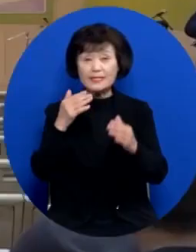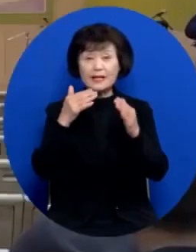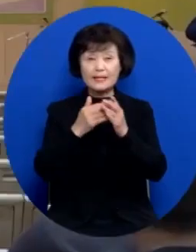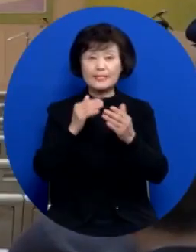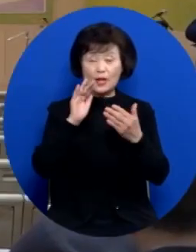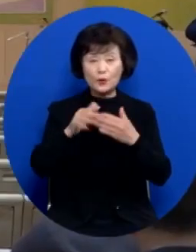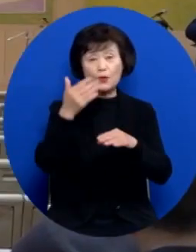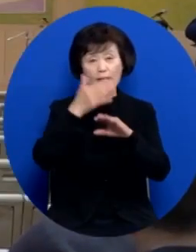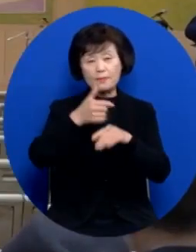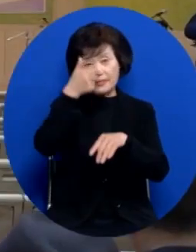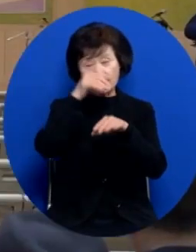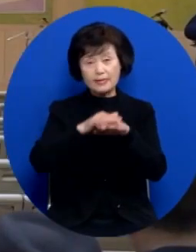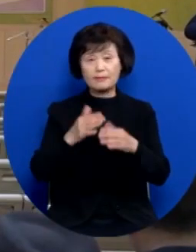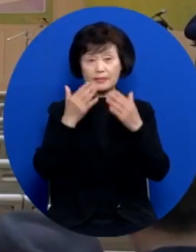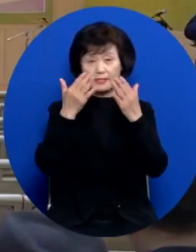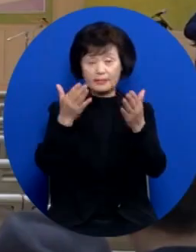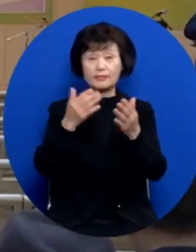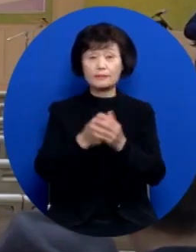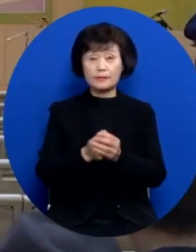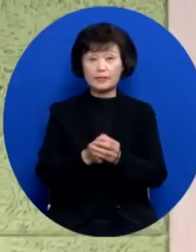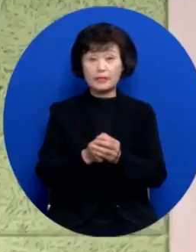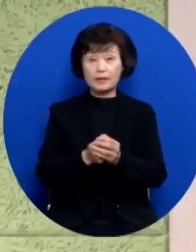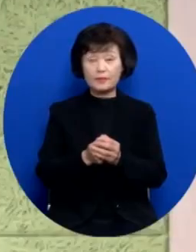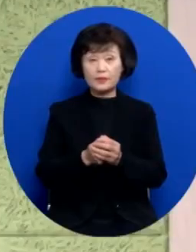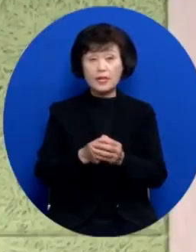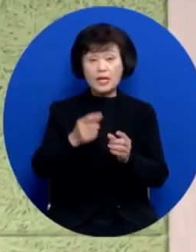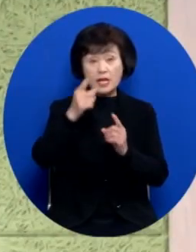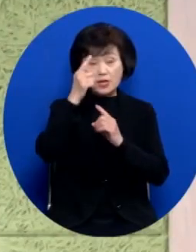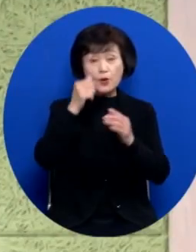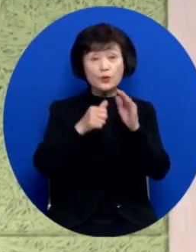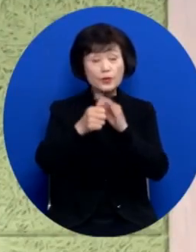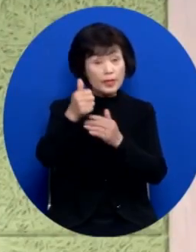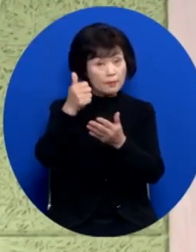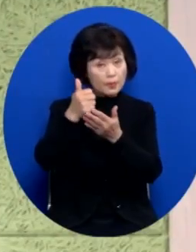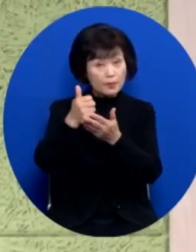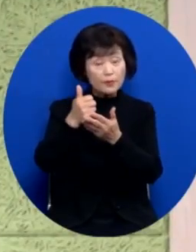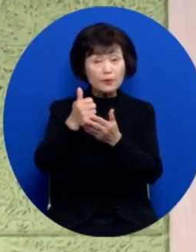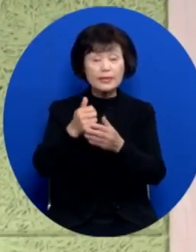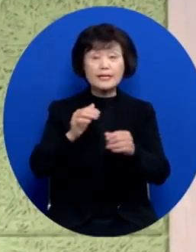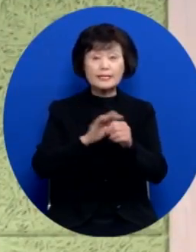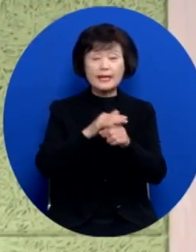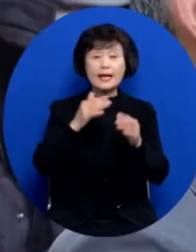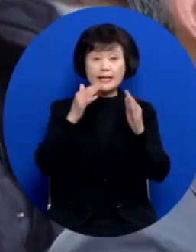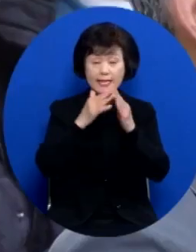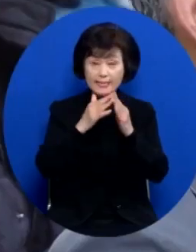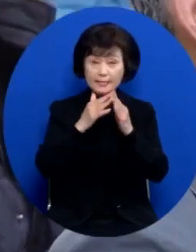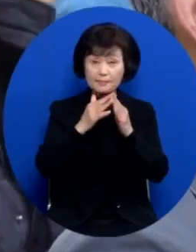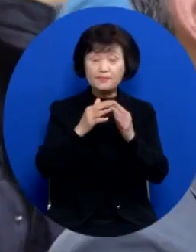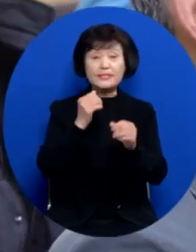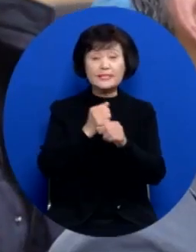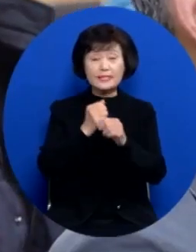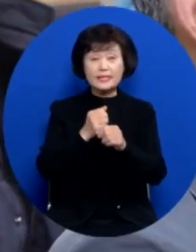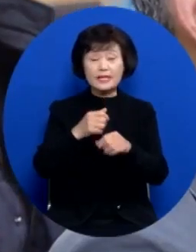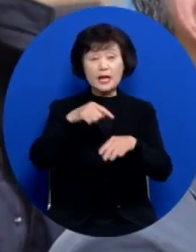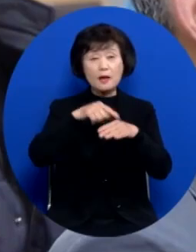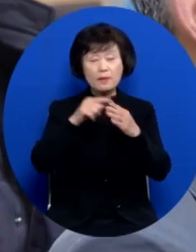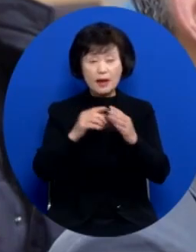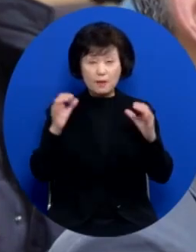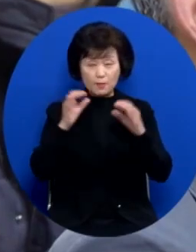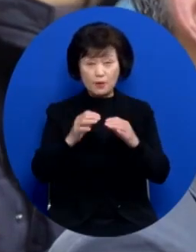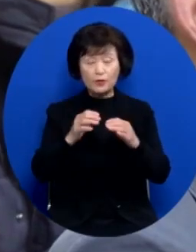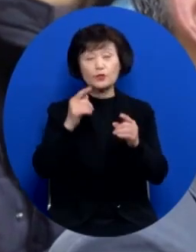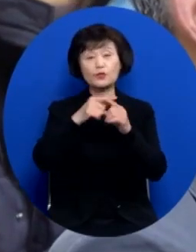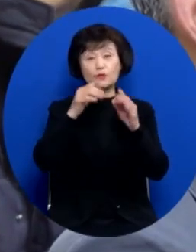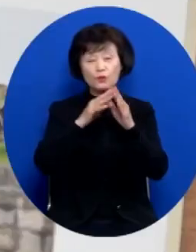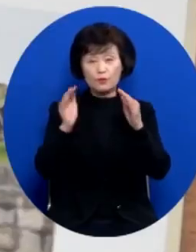드렸습니다. 예배에서 한교총 이영훈 대표회장은 사랑의 집짓기에 마음을 모아주신 모든 교회와